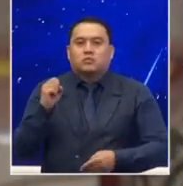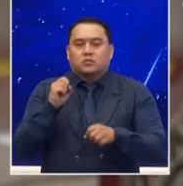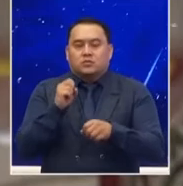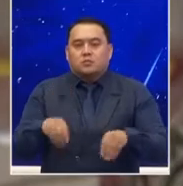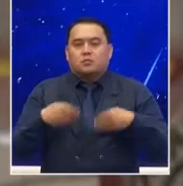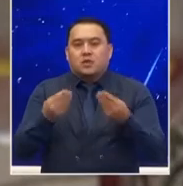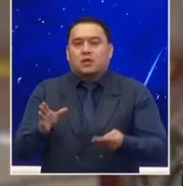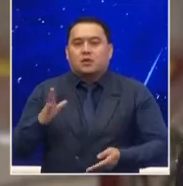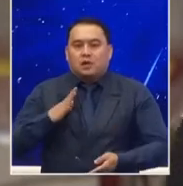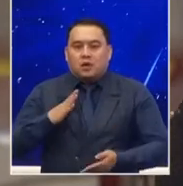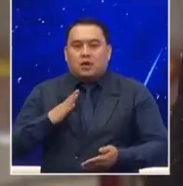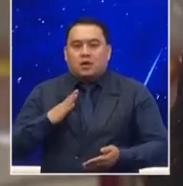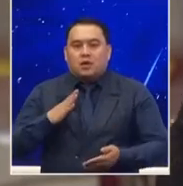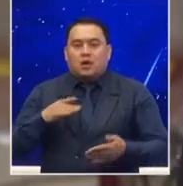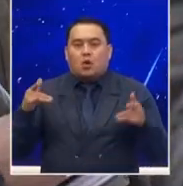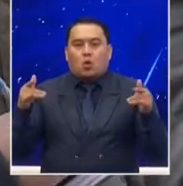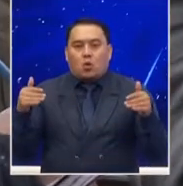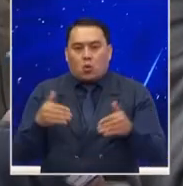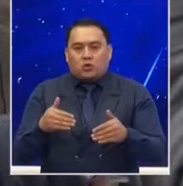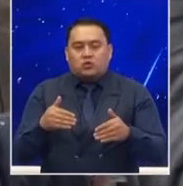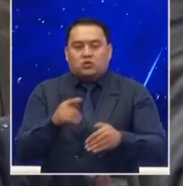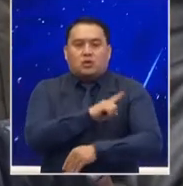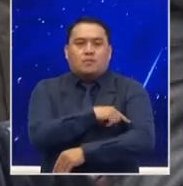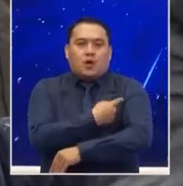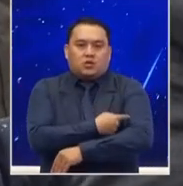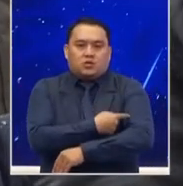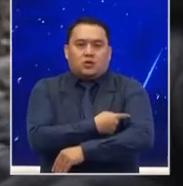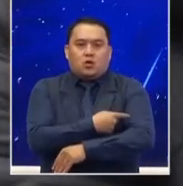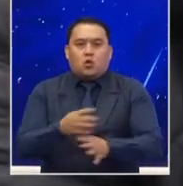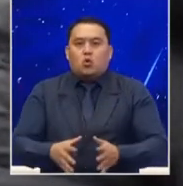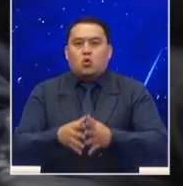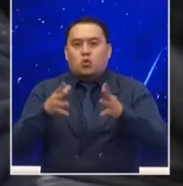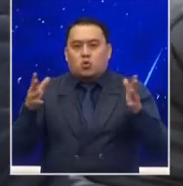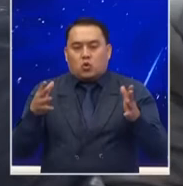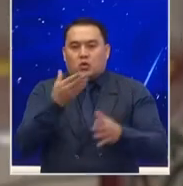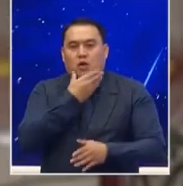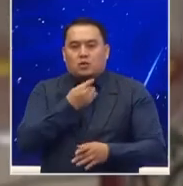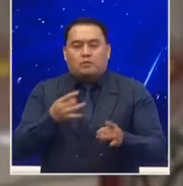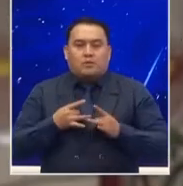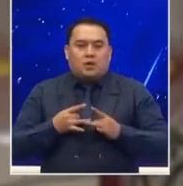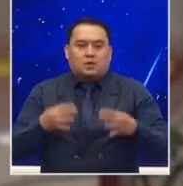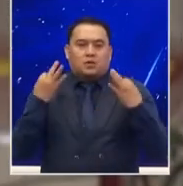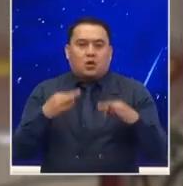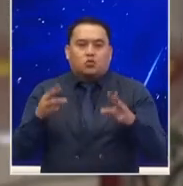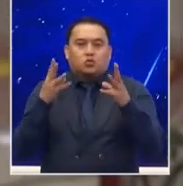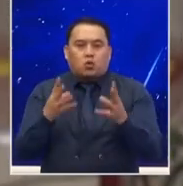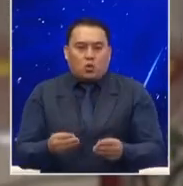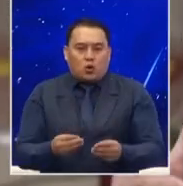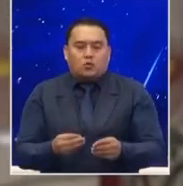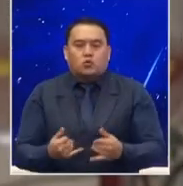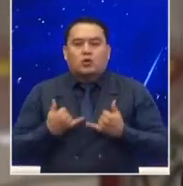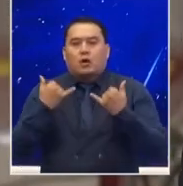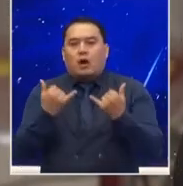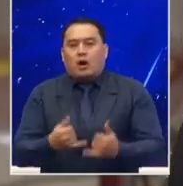тапсырып жатырмыз. Политех колледжін үлкен алдымызда мереке, тәуелсіздік күні, соған